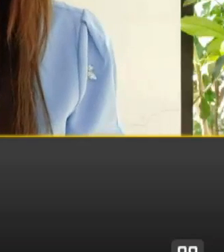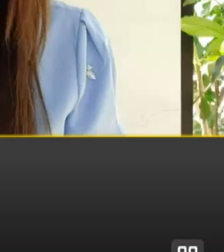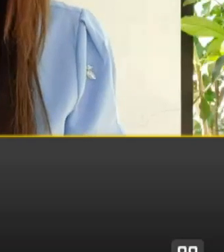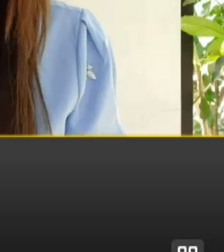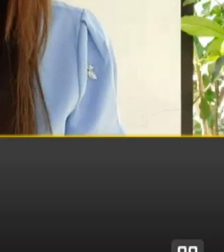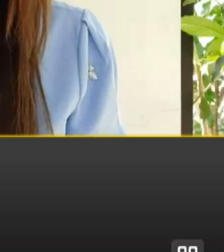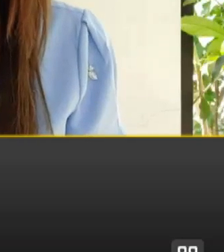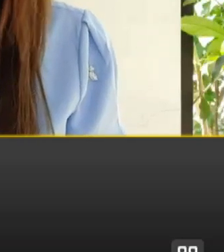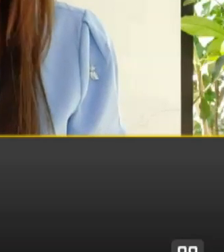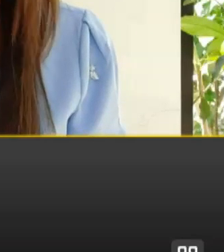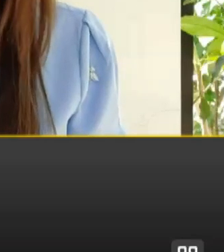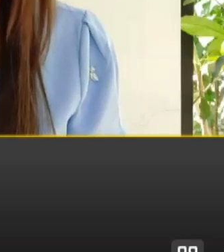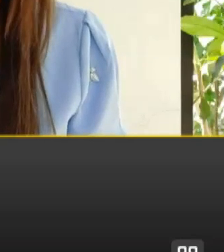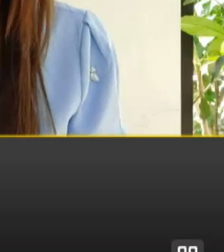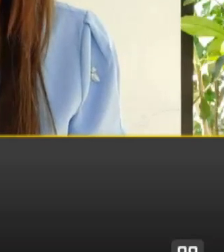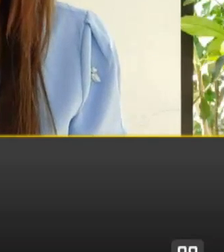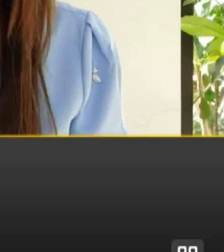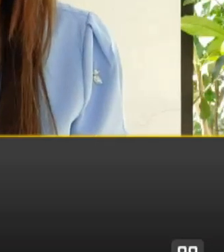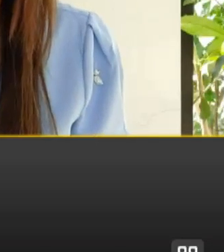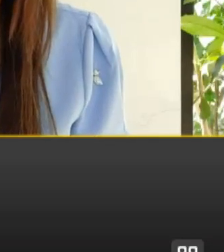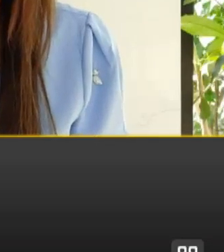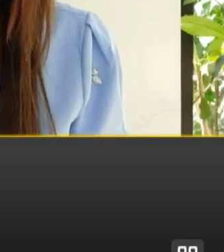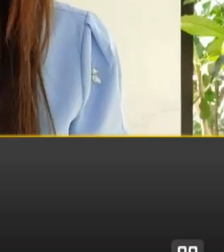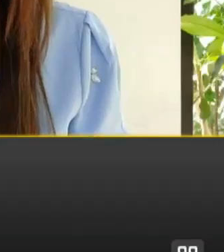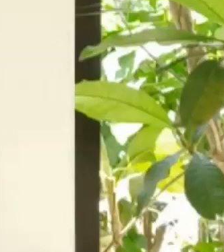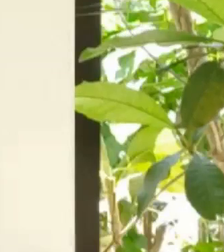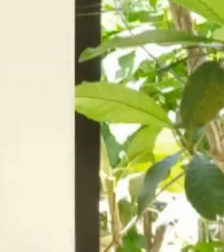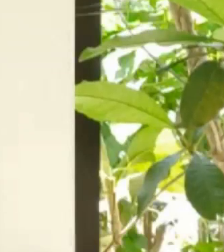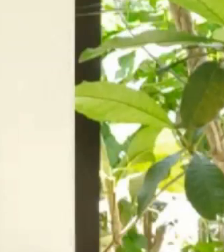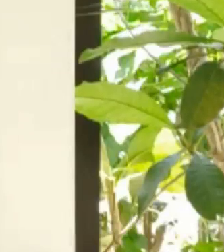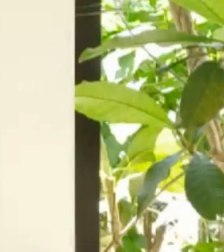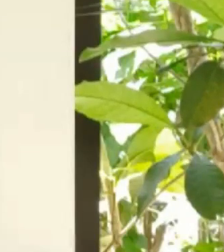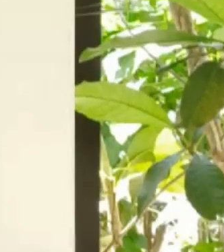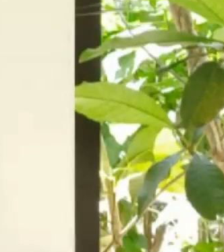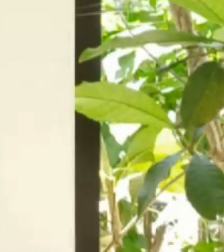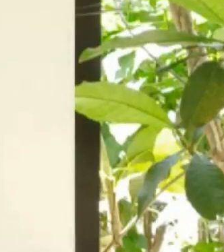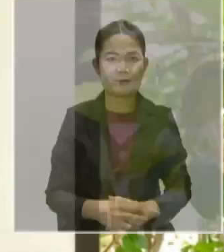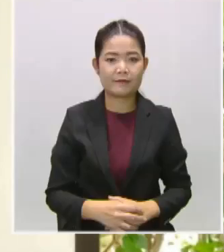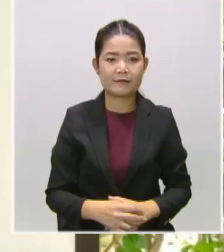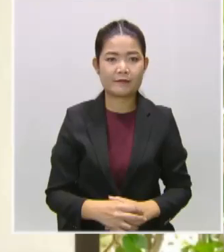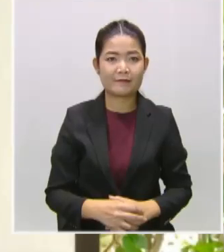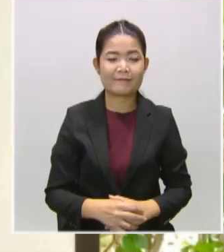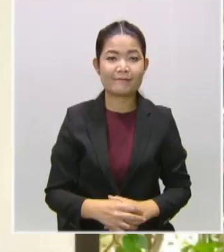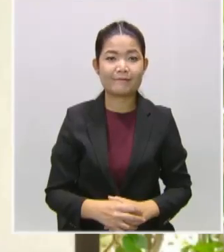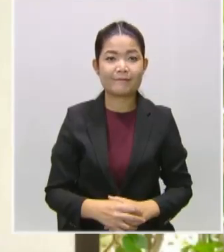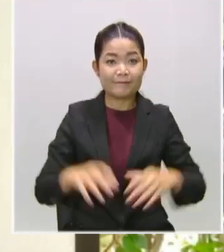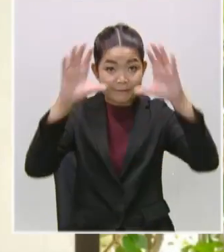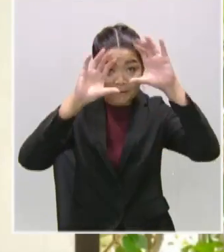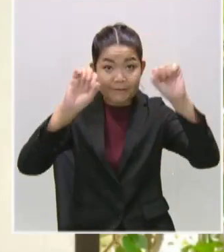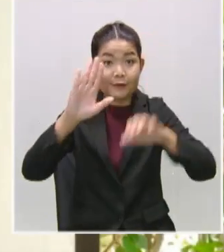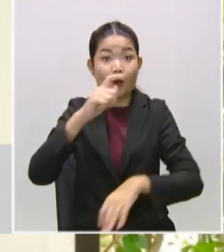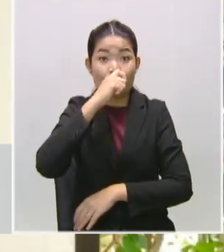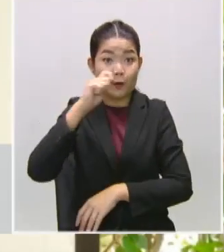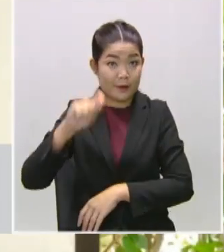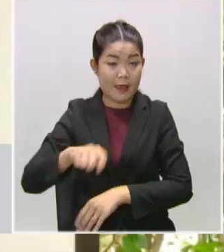ให้กับยูเครนด้วยติดตามรายละเอียดพร้อมๆกันเลยค่ะ เชิญค่ะ ประธานาธิบดีวโลดิเมียร์เซเลนสกี้ผู้นำยูเครนได้กล่